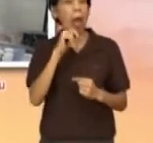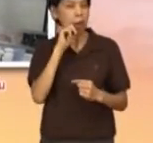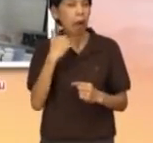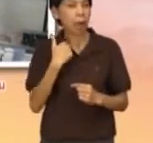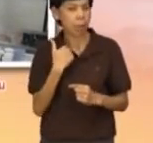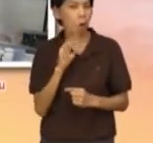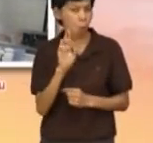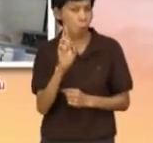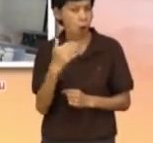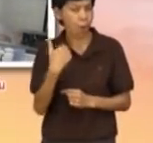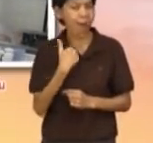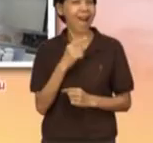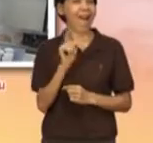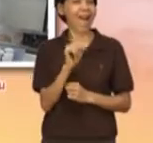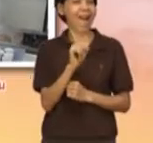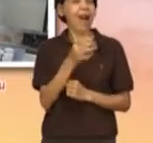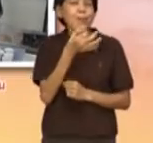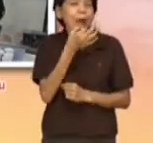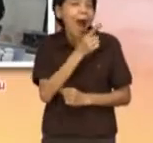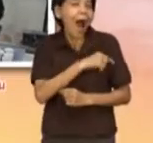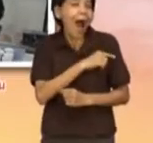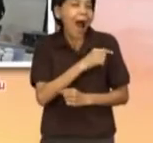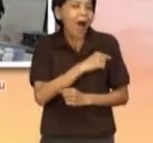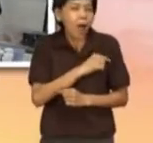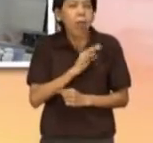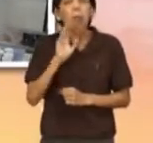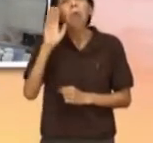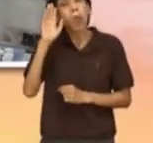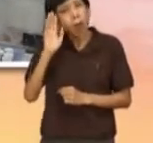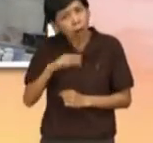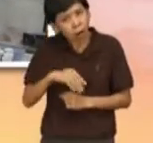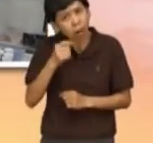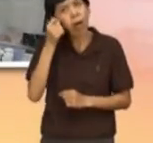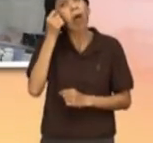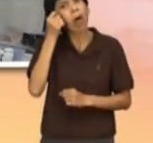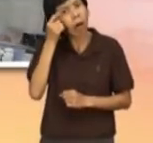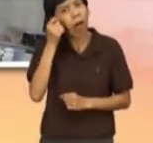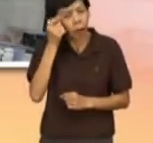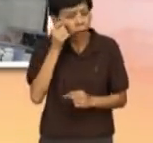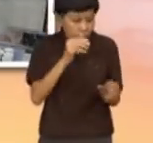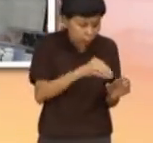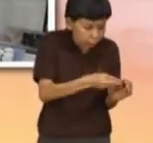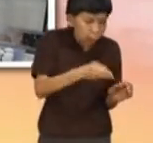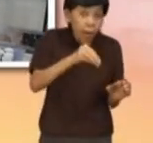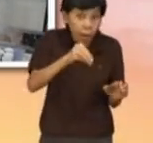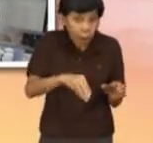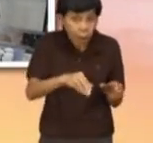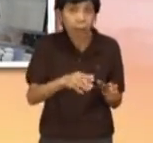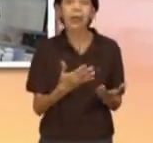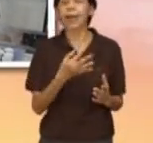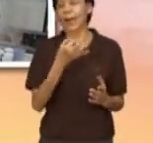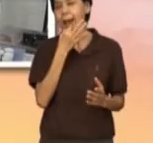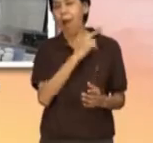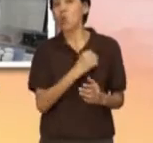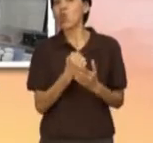น้ำอุ่น ใช่เราก็จะใช้เกลือเนี่ยเป็นตัวช่วย อ๋อถือเป็นเคล็ดลับเล็กๆน้อยๆนะคะ จะเป็นเกลือเนี่ยตัวช่ว